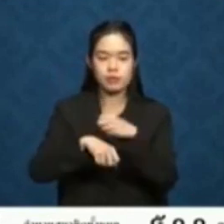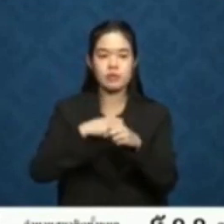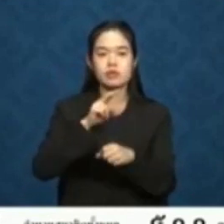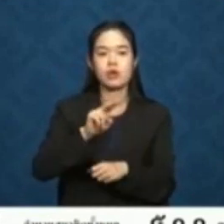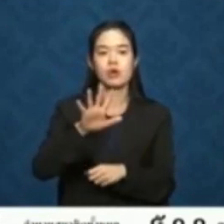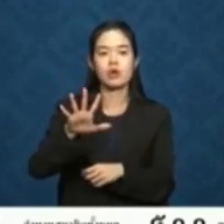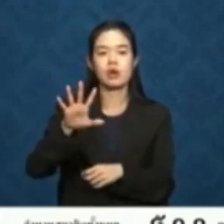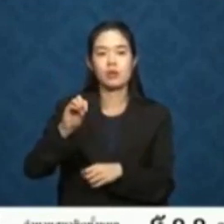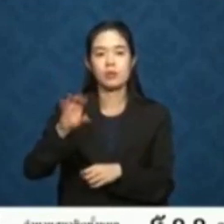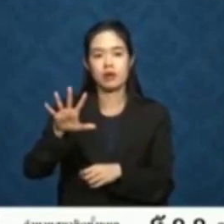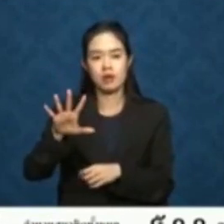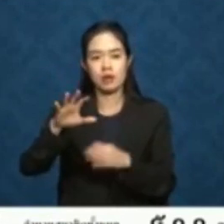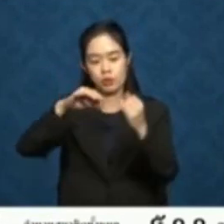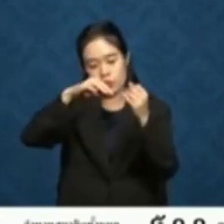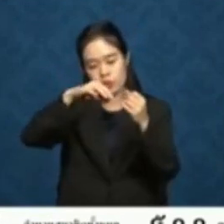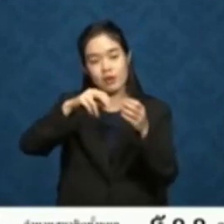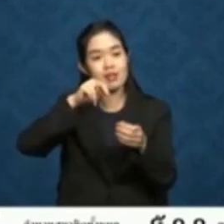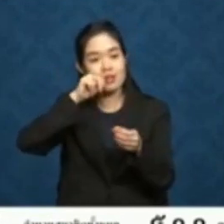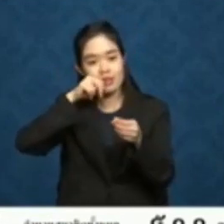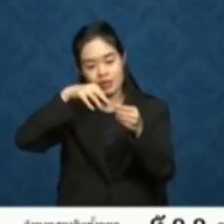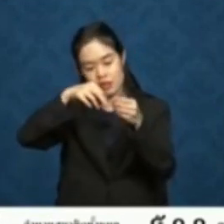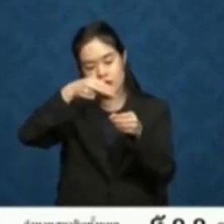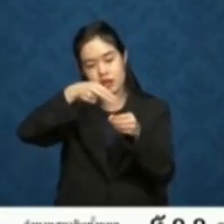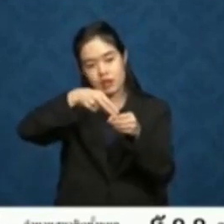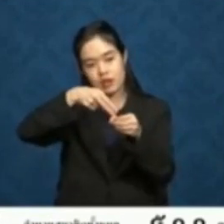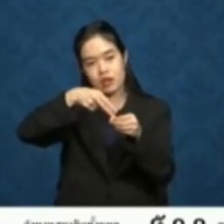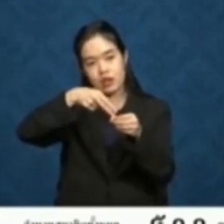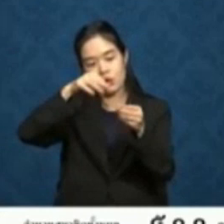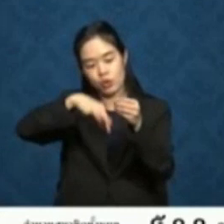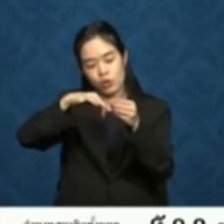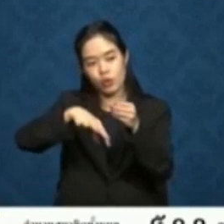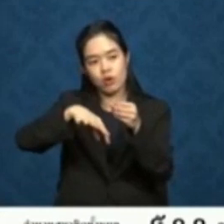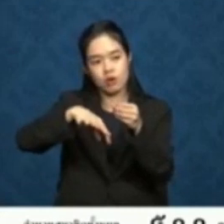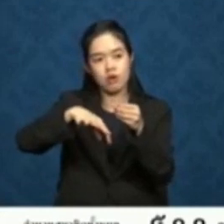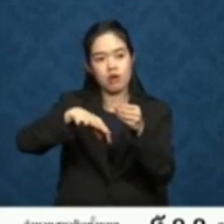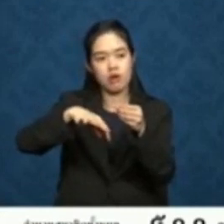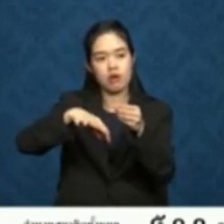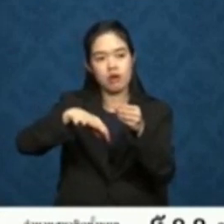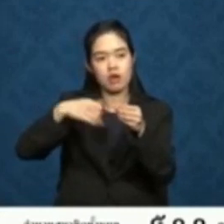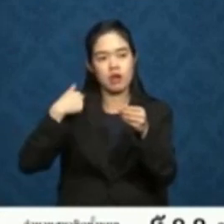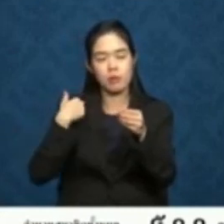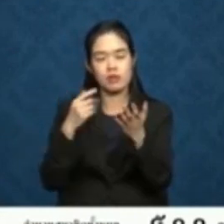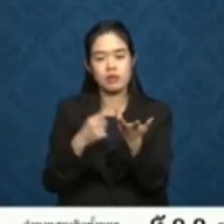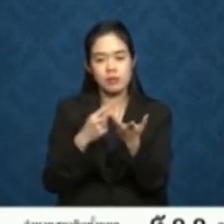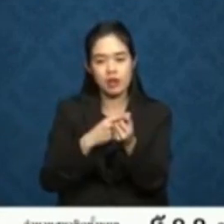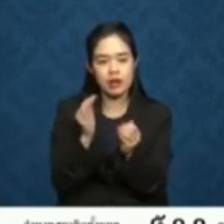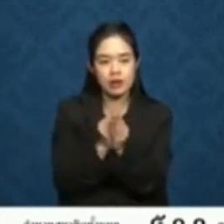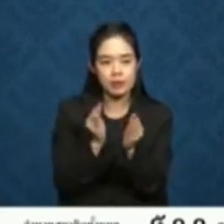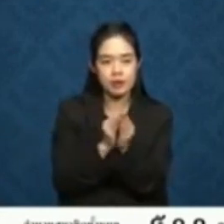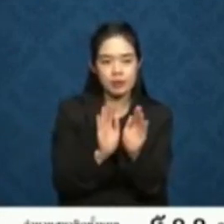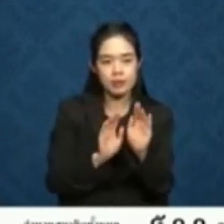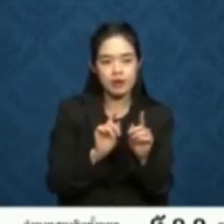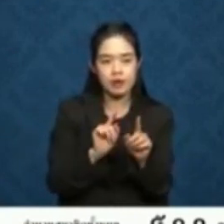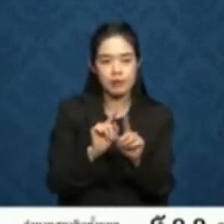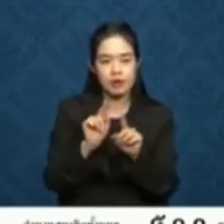2565ได้เกิดน้ำมันรั่วมาแล้ว176ครั้งครับและข้อมูลจากกรมทรัพยากรทางทะเลและชายฝั่งที่ได้